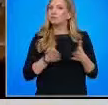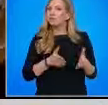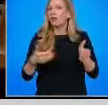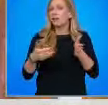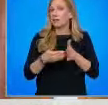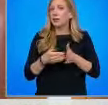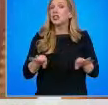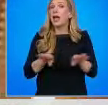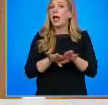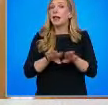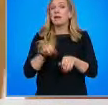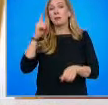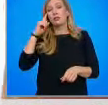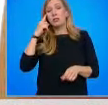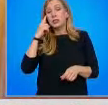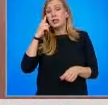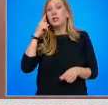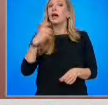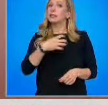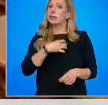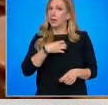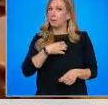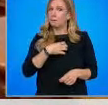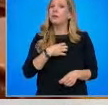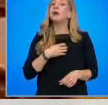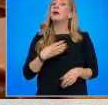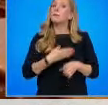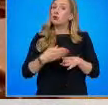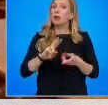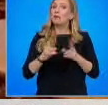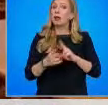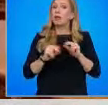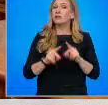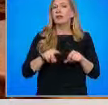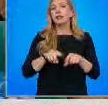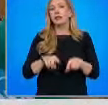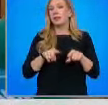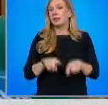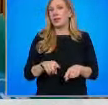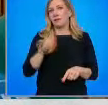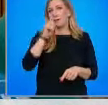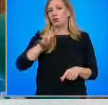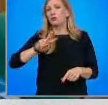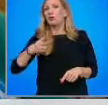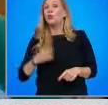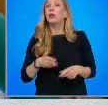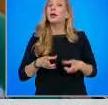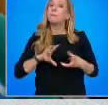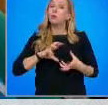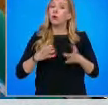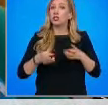позиция с ГЕРБ по темата Митрофанов, от Продължаваме промяната казаха, че това не е индикация за други политически решения. Мислим, че на този